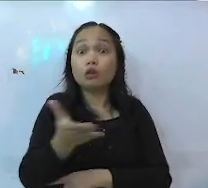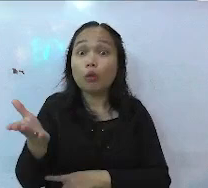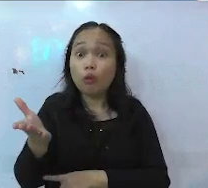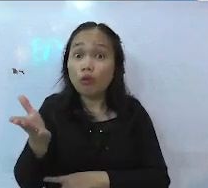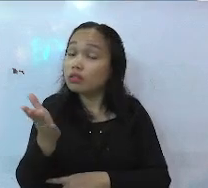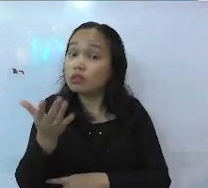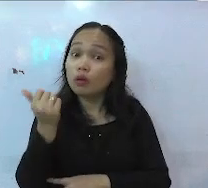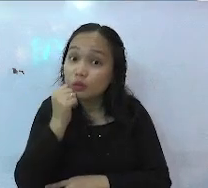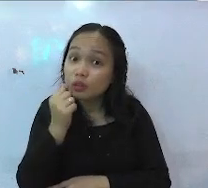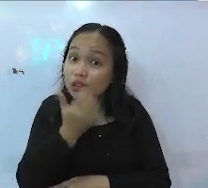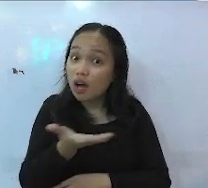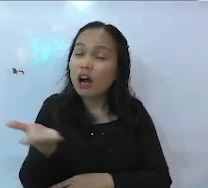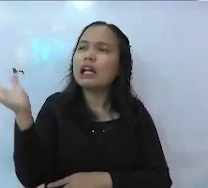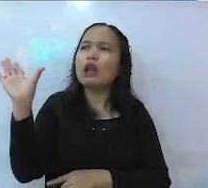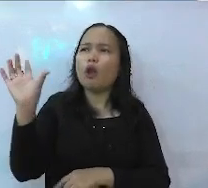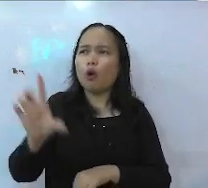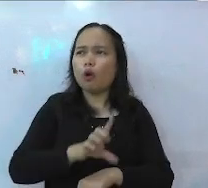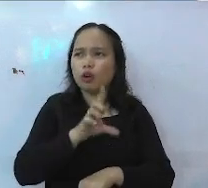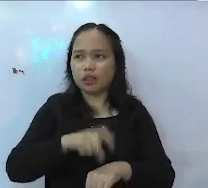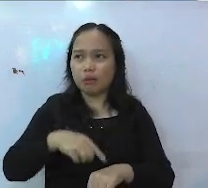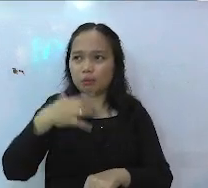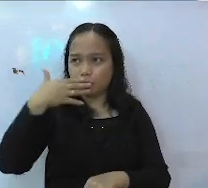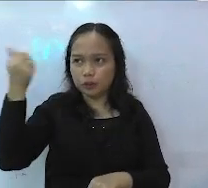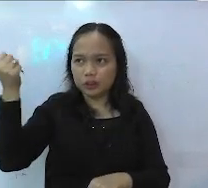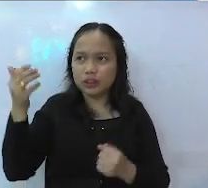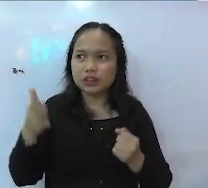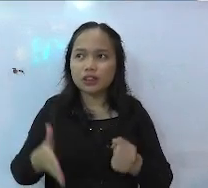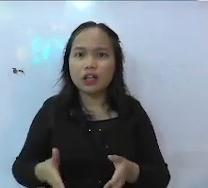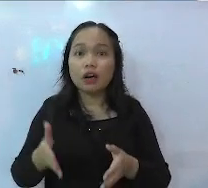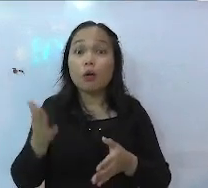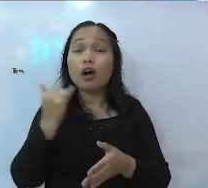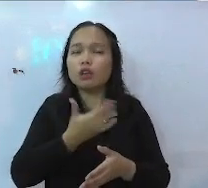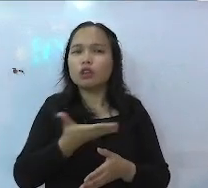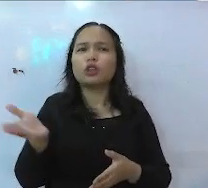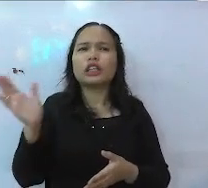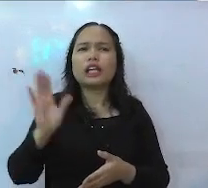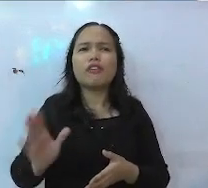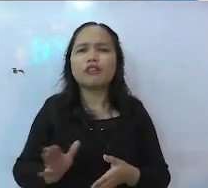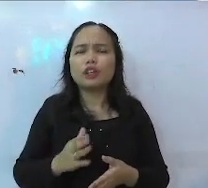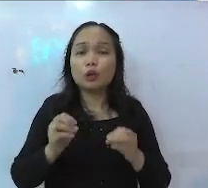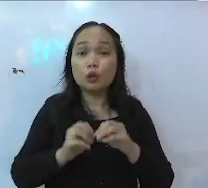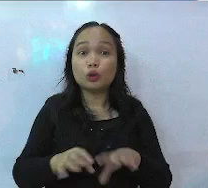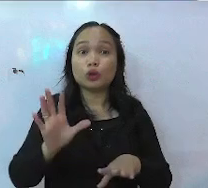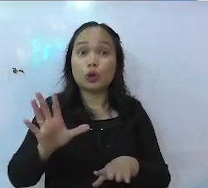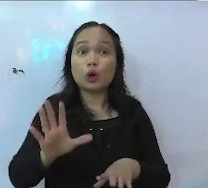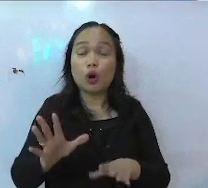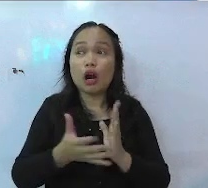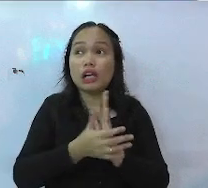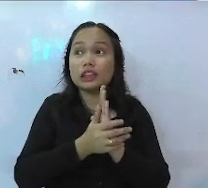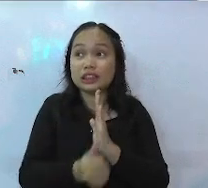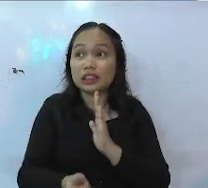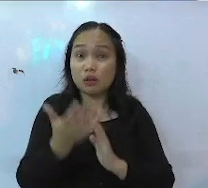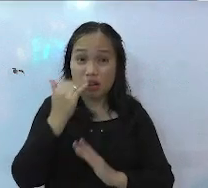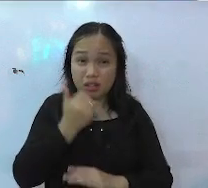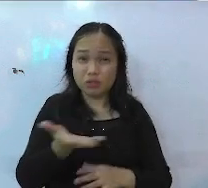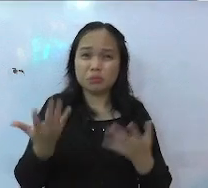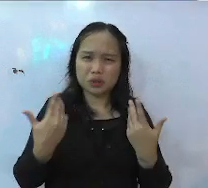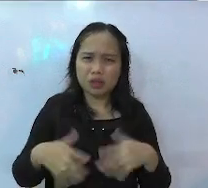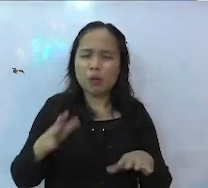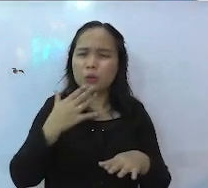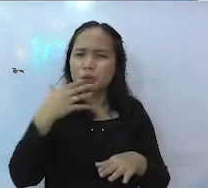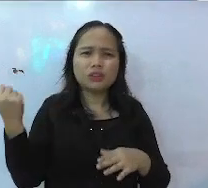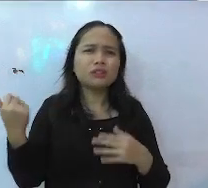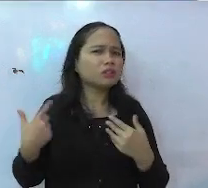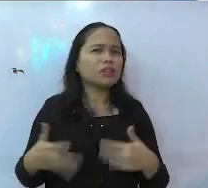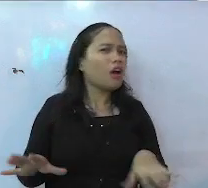panalo ' ba Kaya ikaw hindi ka mawawalan ng Gilas Bilang kristiyanong kabataan kasi panalo ka